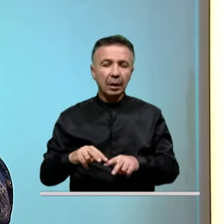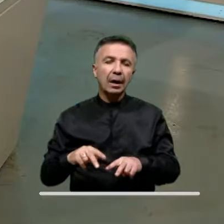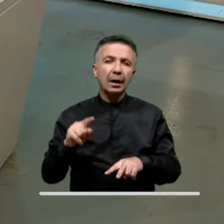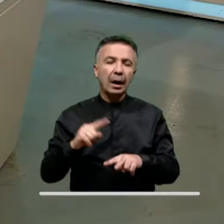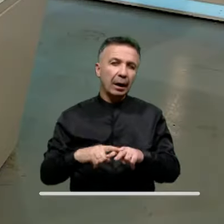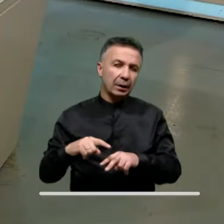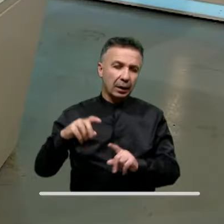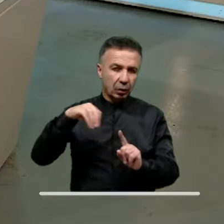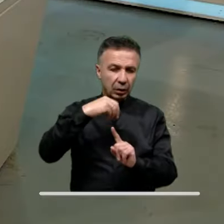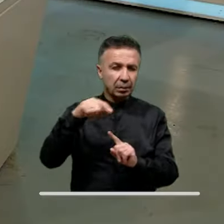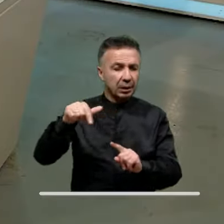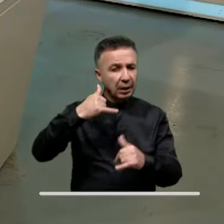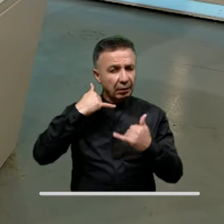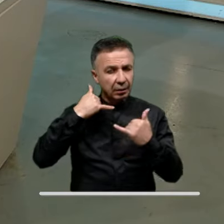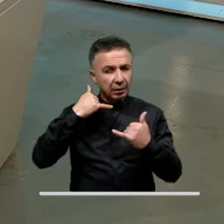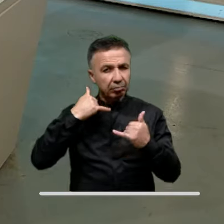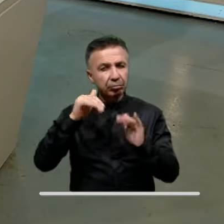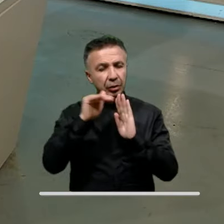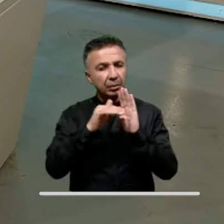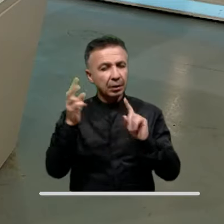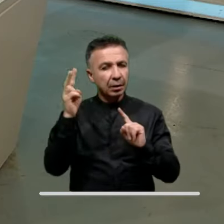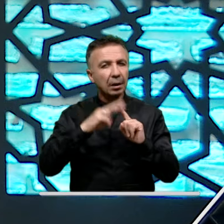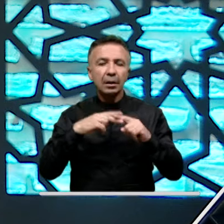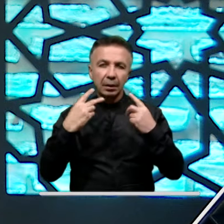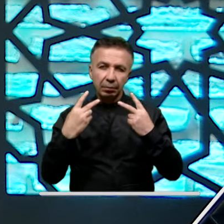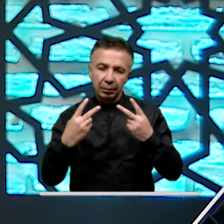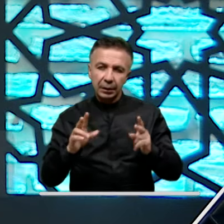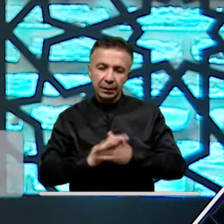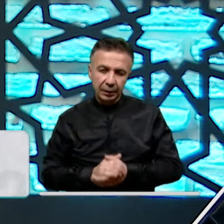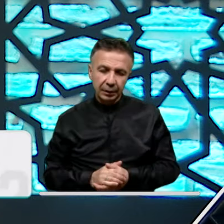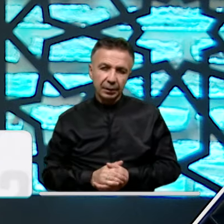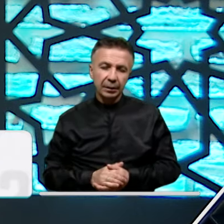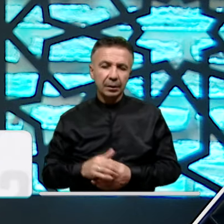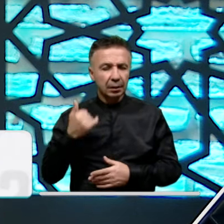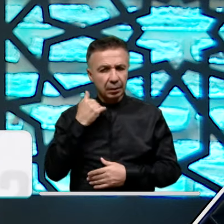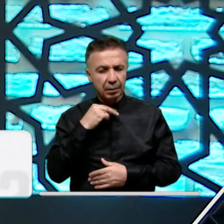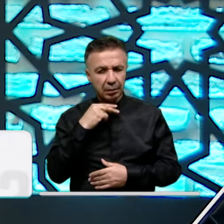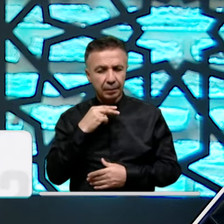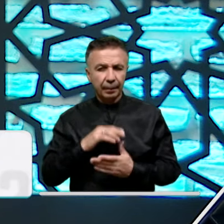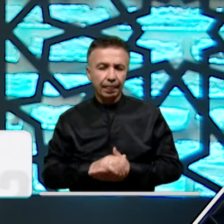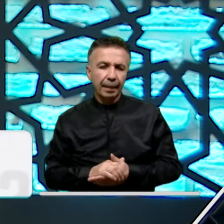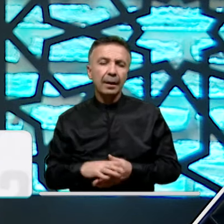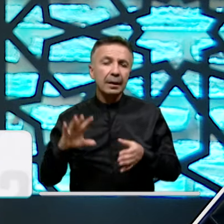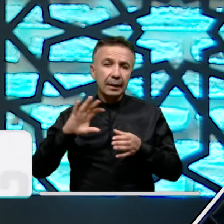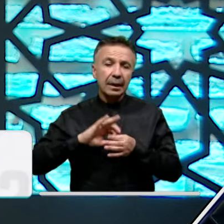hocam. Sizler de telefon bağlantısıyla yayınımıza katılabilirsiniz. 0312 alan koduyla